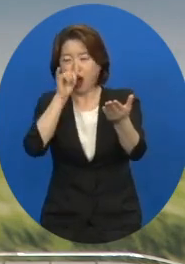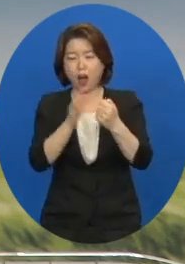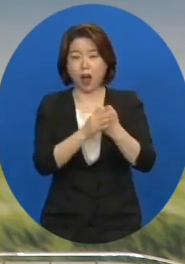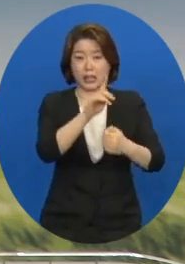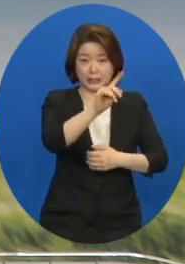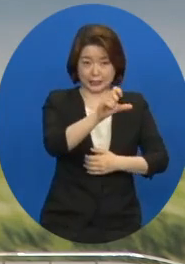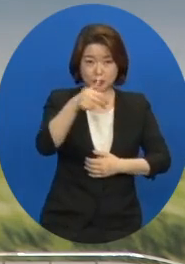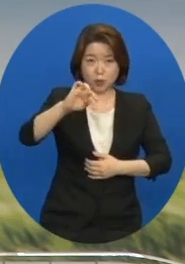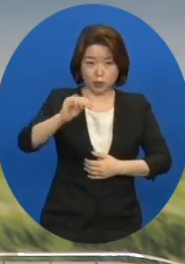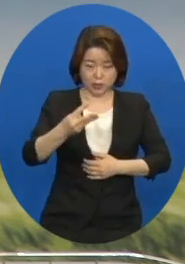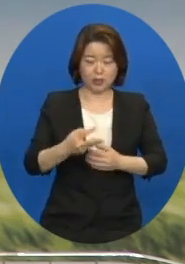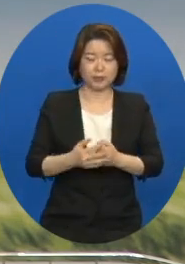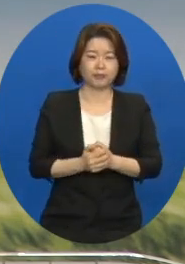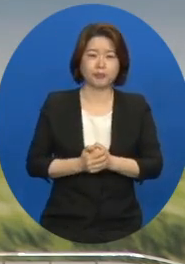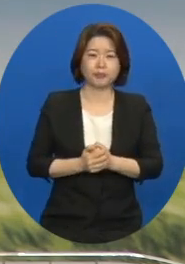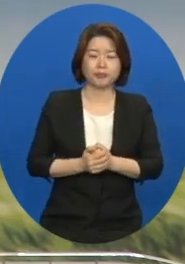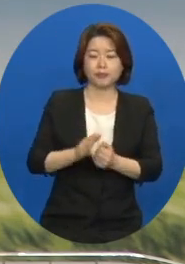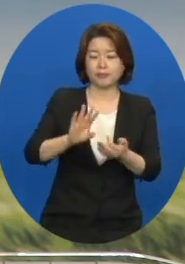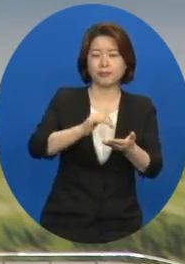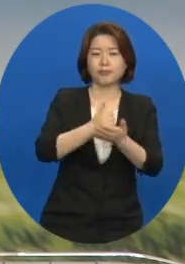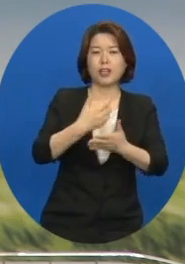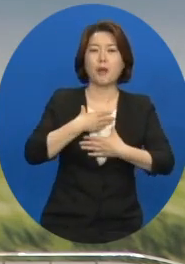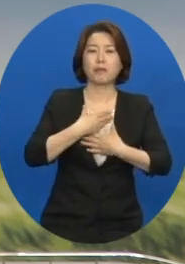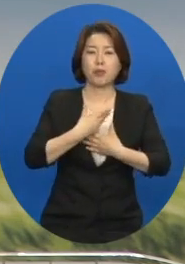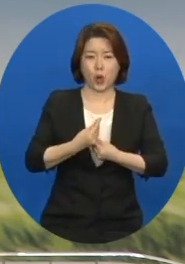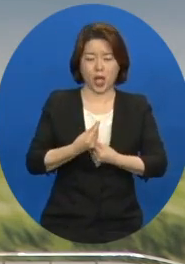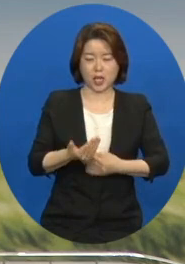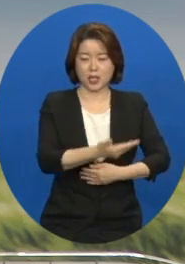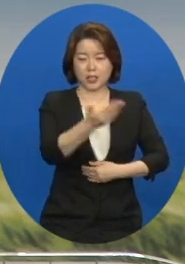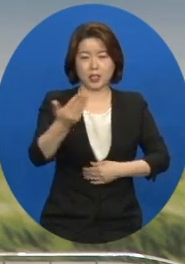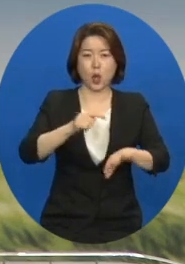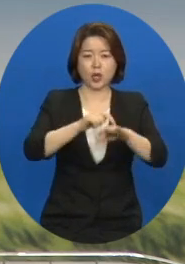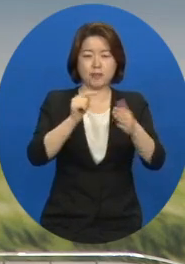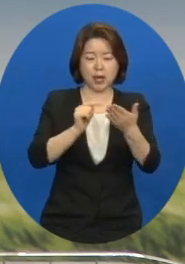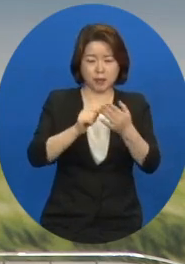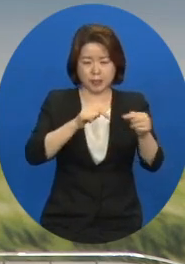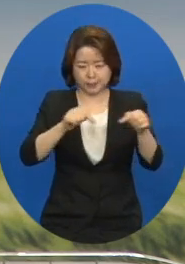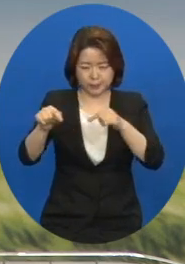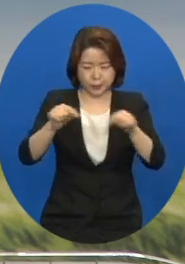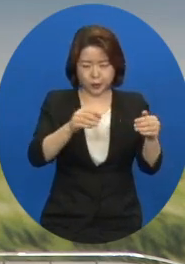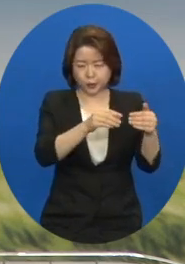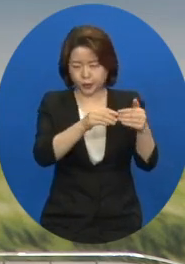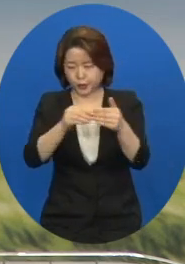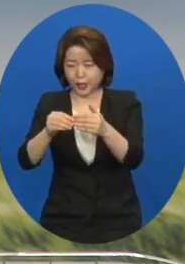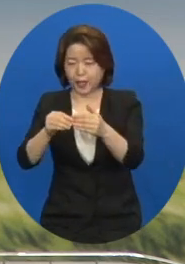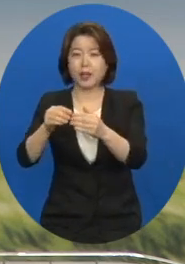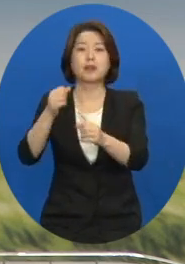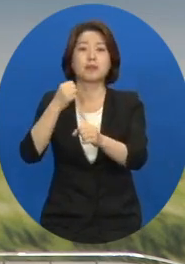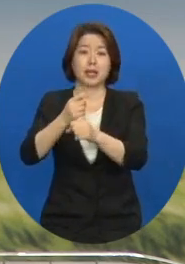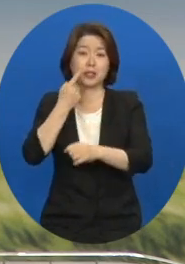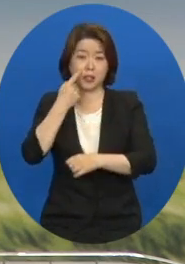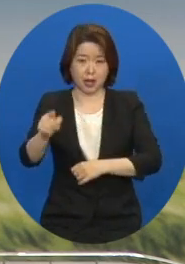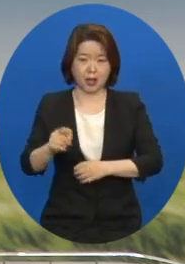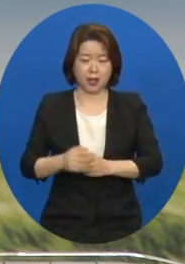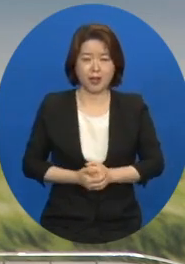이렇게 말씀합니다. 그리스도의 평강이 너희 마음을 주장하게 하라. 그리고 너희는